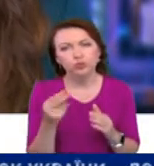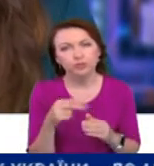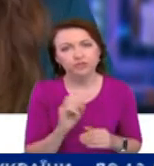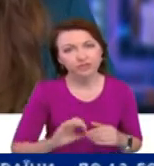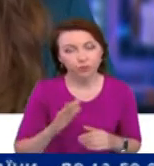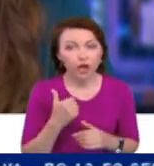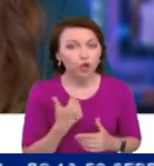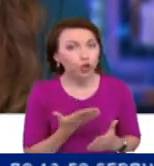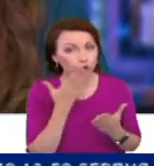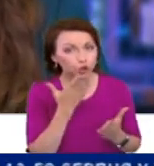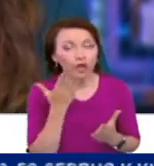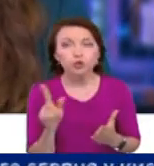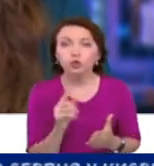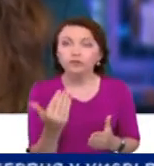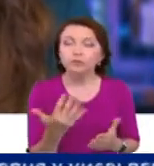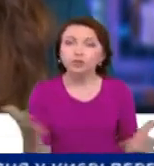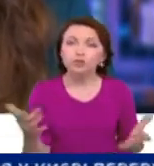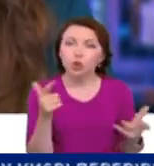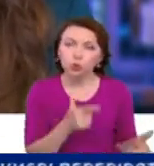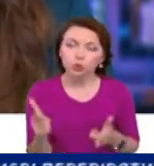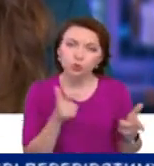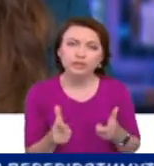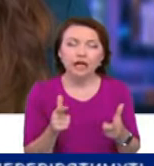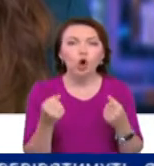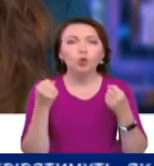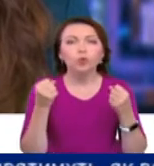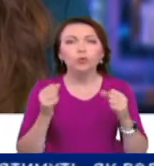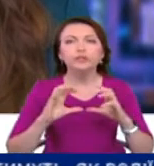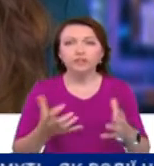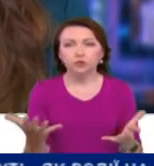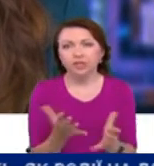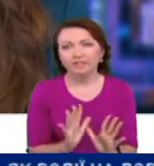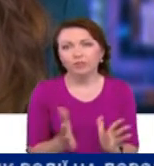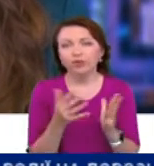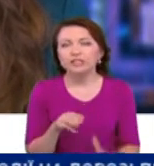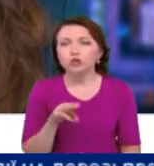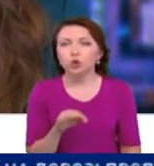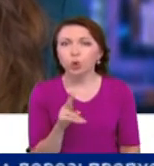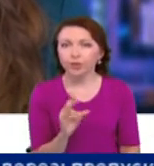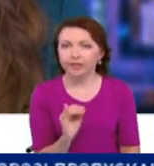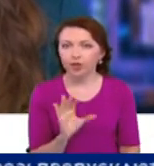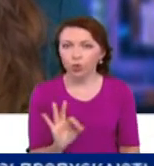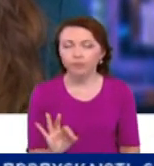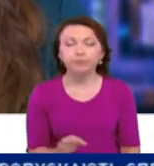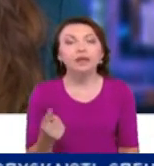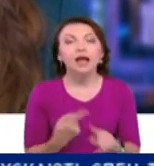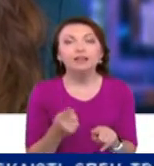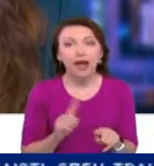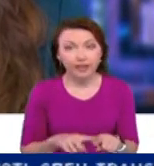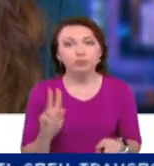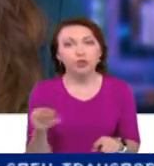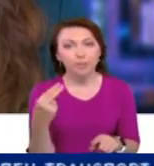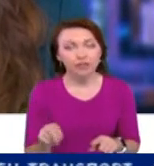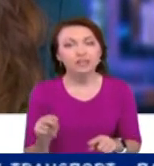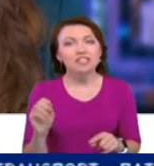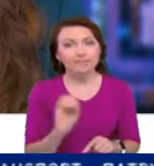читала, що ви більше готуєтесь до Кубку світу, який відбуватиметься в Токіо вже наступного року. На этом чемпионате